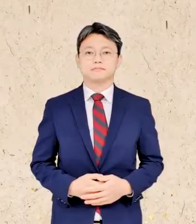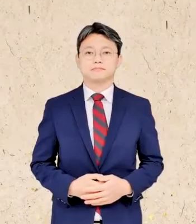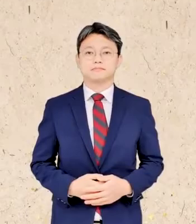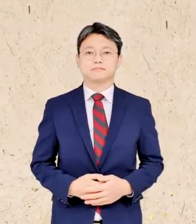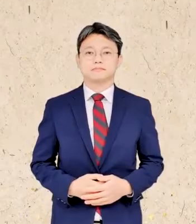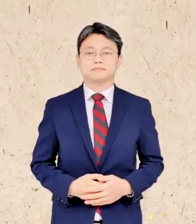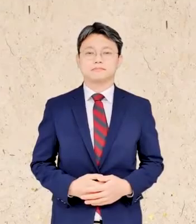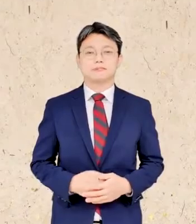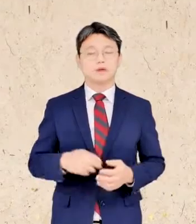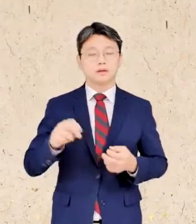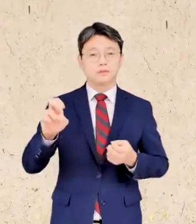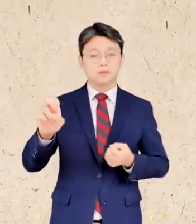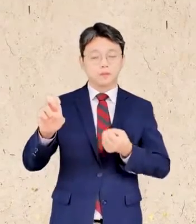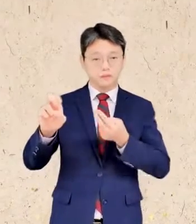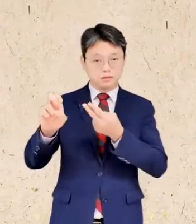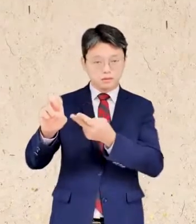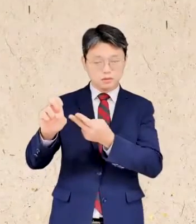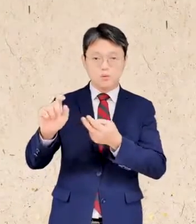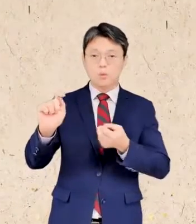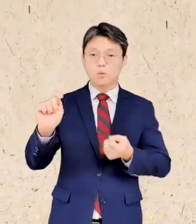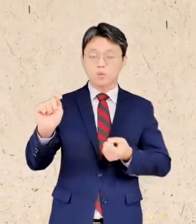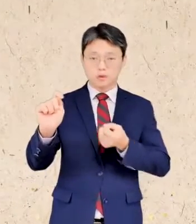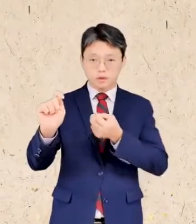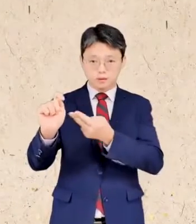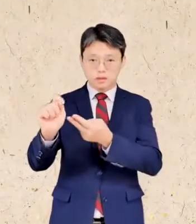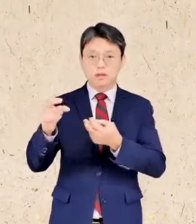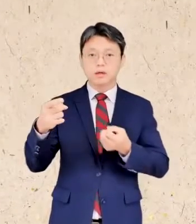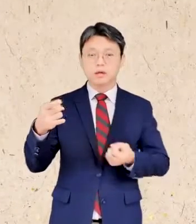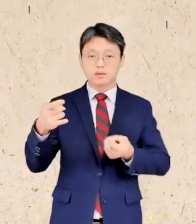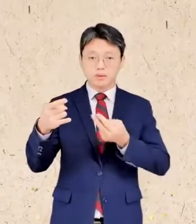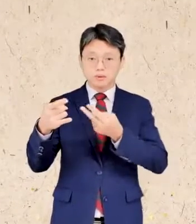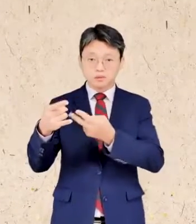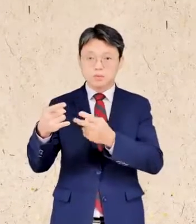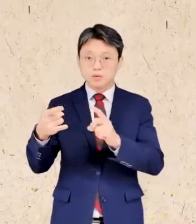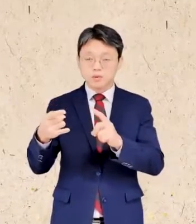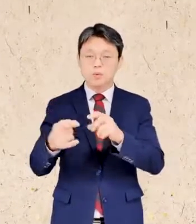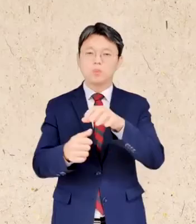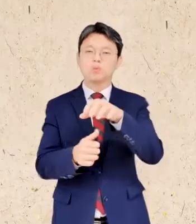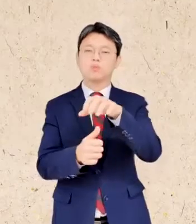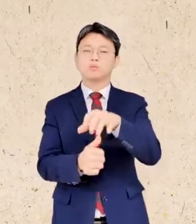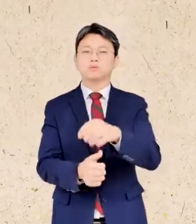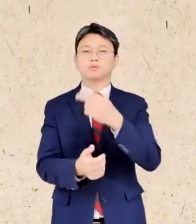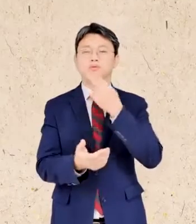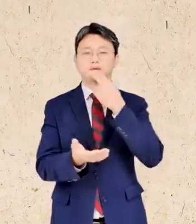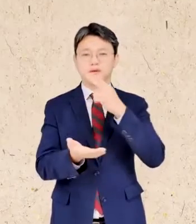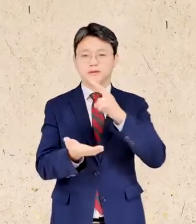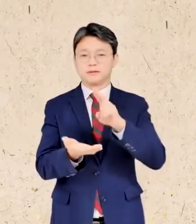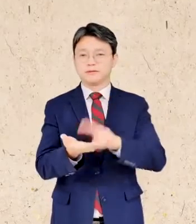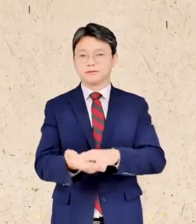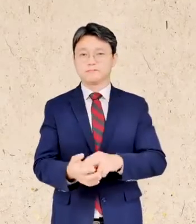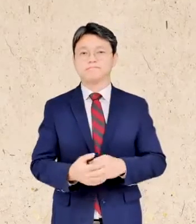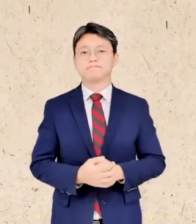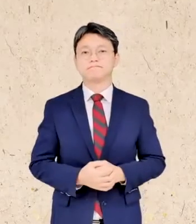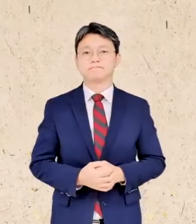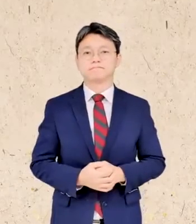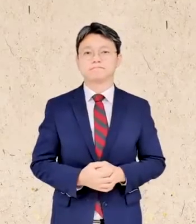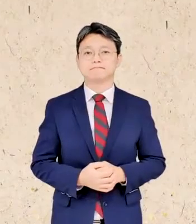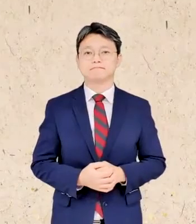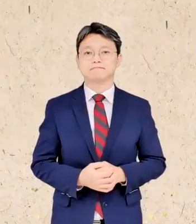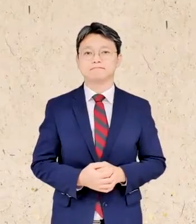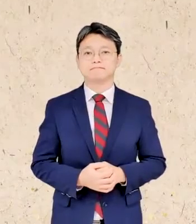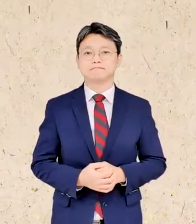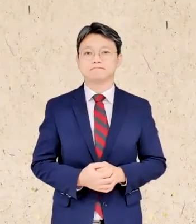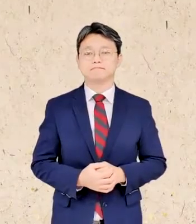왔습니다. 빌레몬서는 골로새서와 에베소서와 더불어서 바울의 옥중서신이라 불립니다.